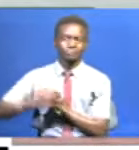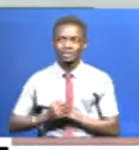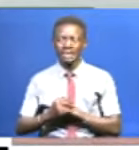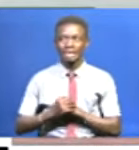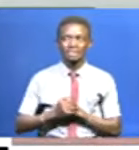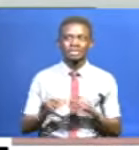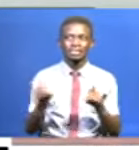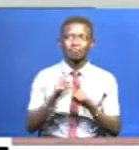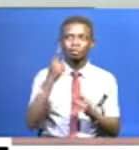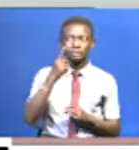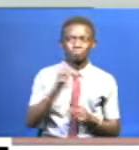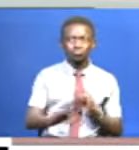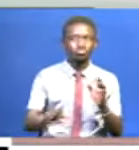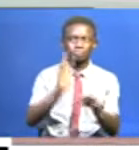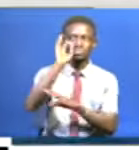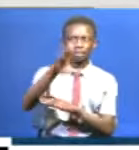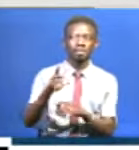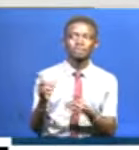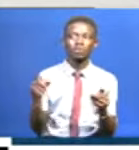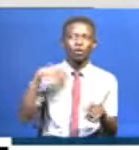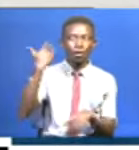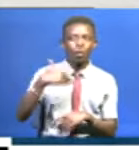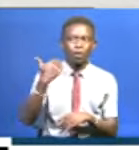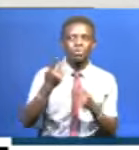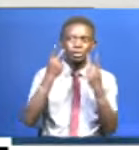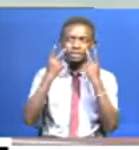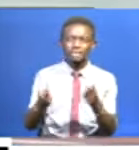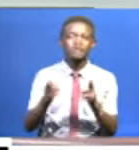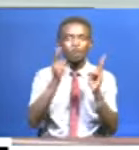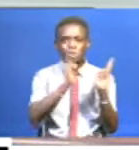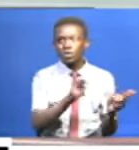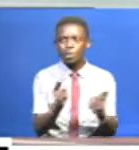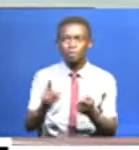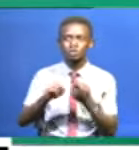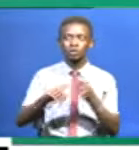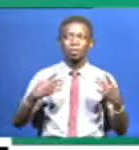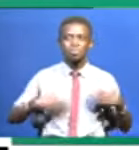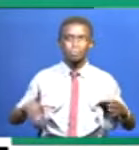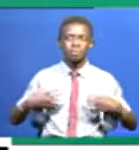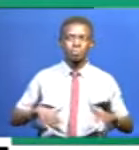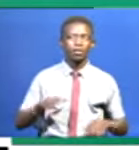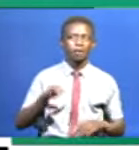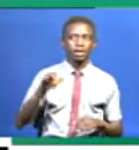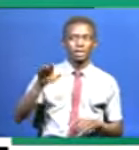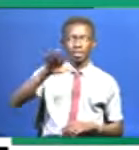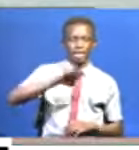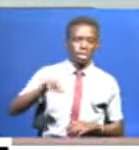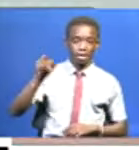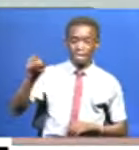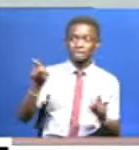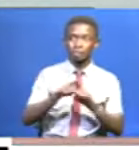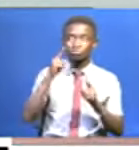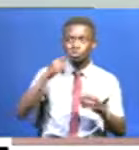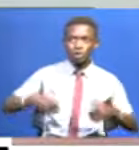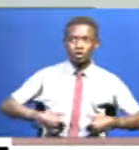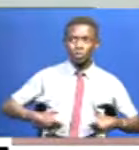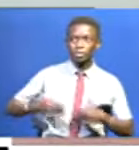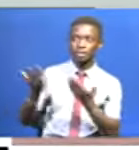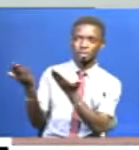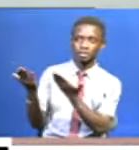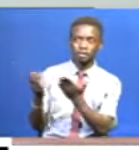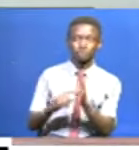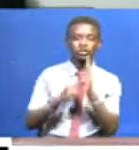kikapu yanaonekana kuwa ya kawaida kwa wakazi wa huko. Hata vijana hao walioonyesha ujuzi